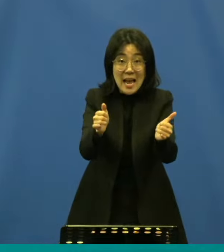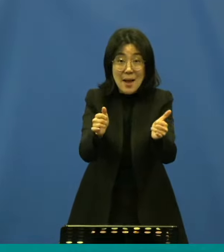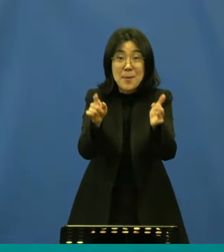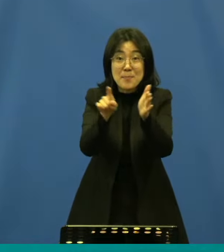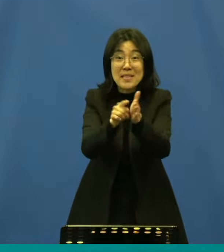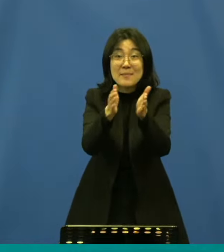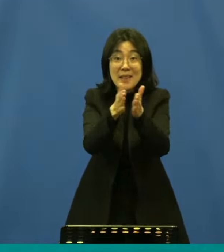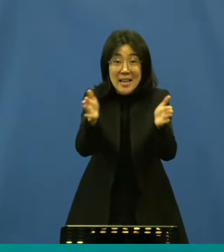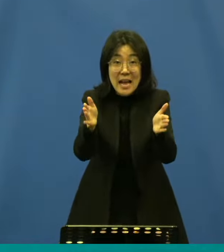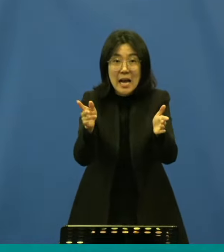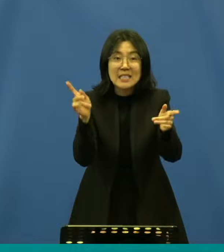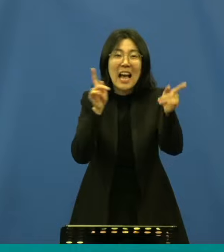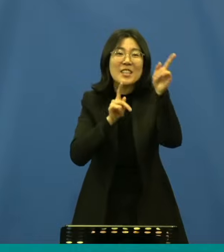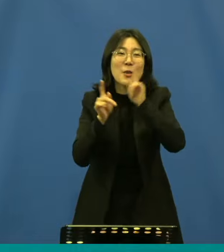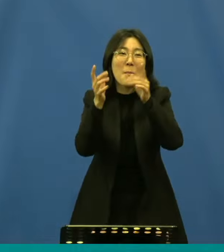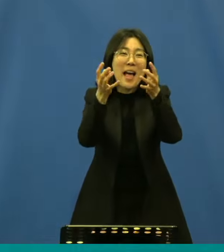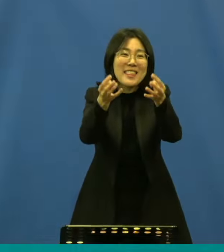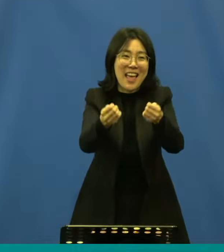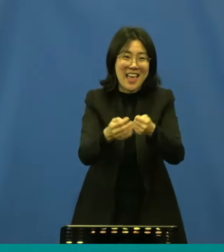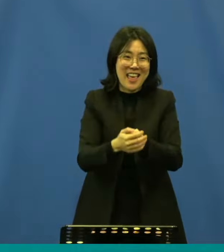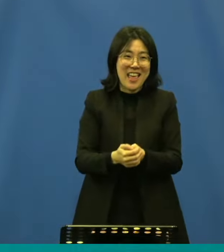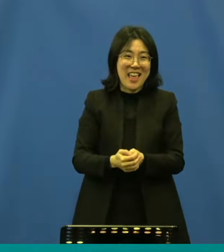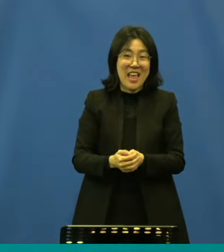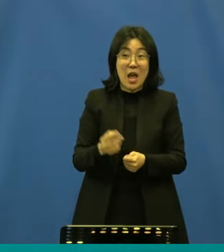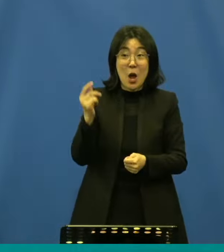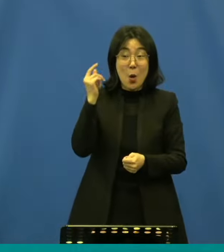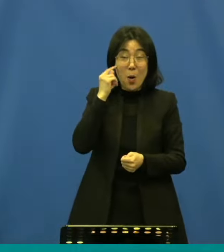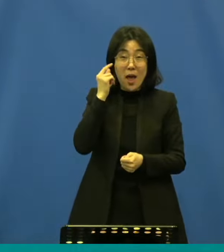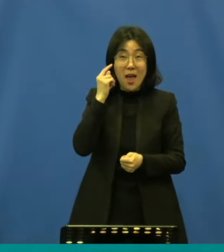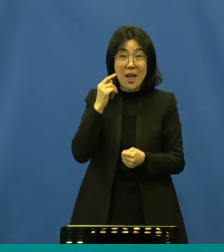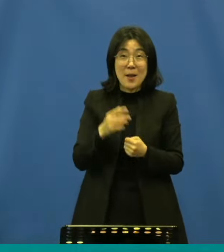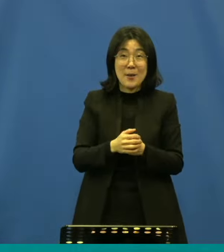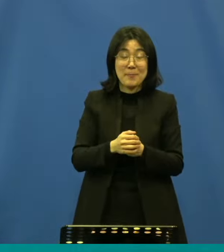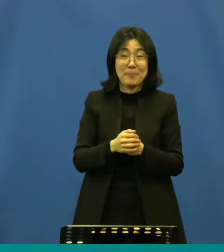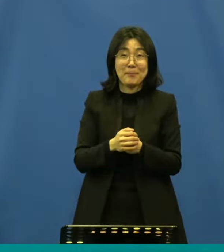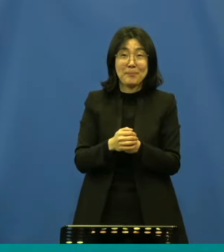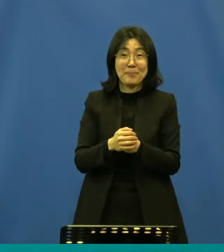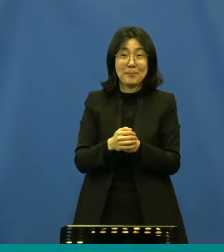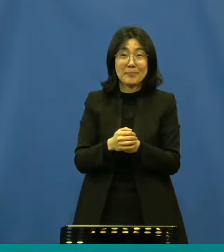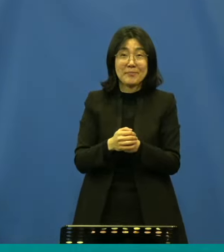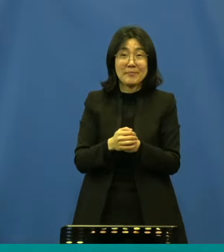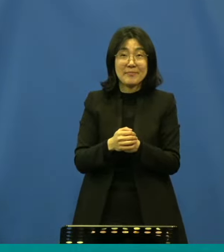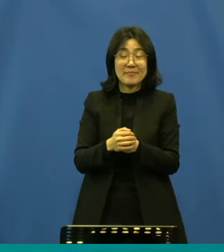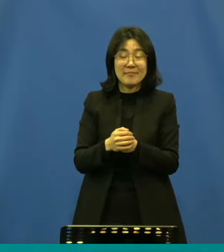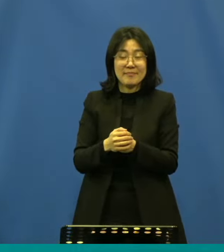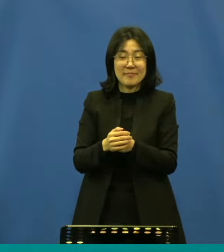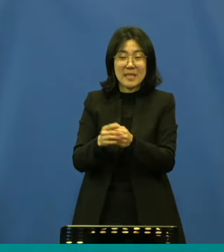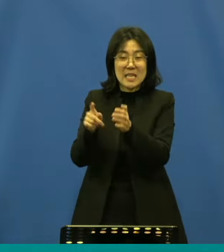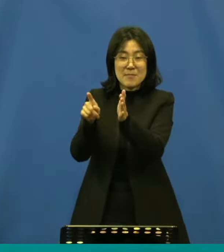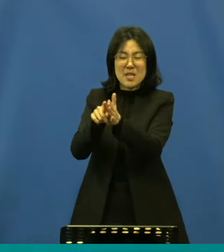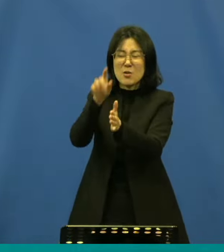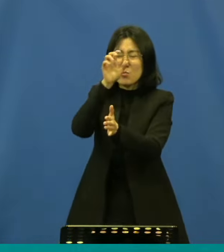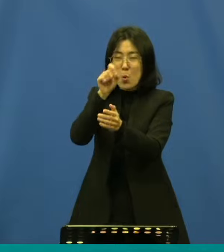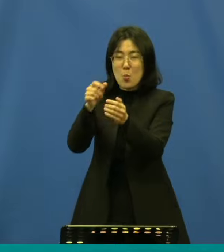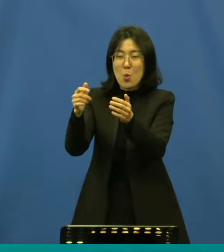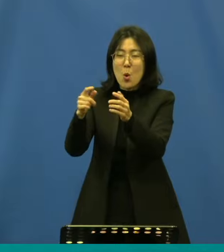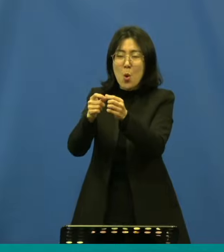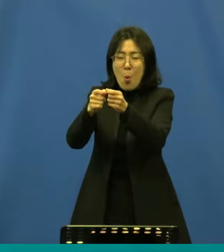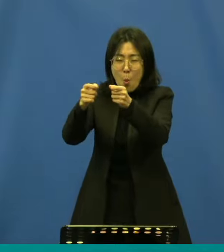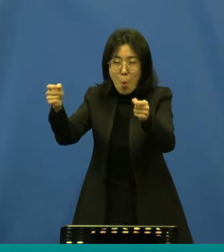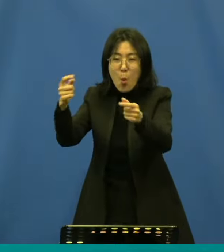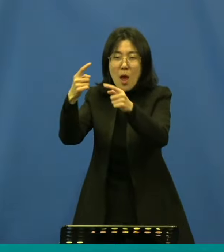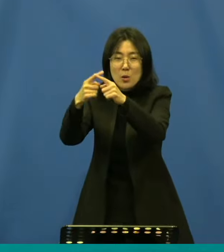누구에게 상처를 받느냐? 오래 믿어온 신앙인에 대한 신앙인으로 인하여 상처를 받는 거예요.